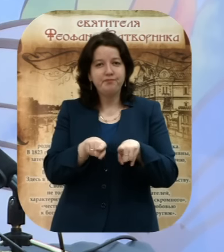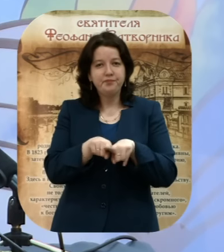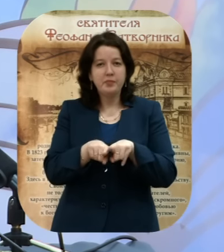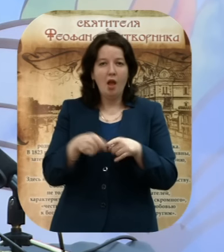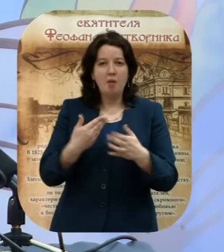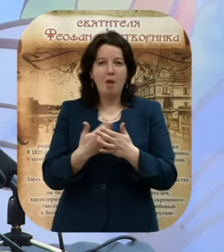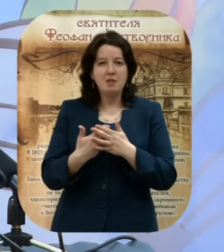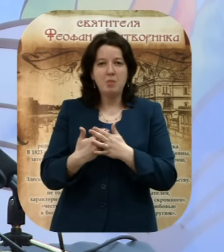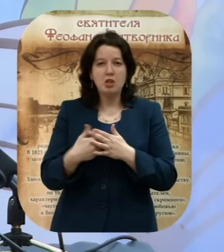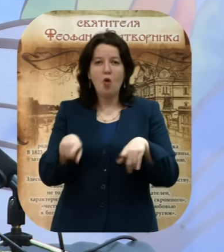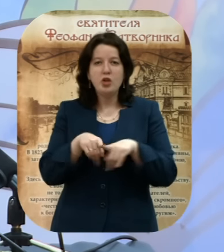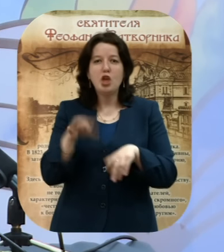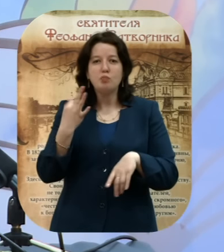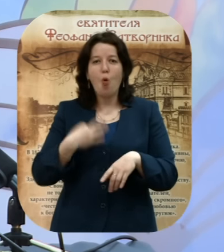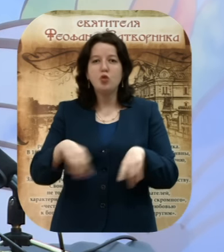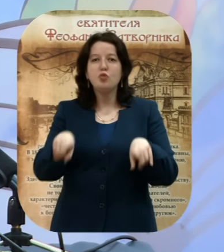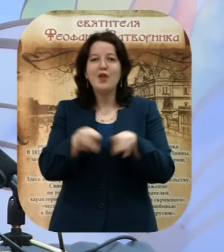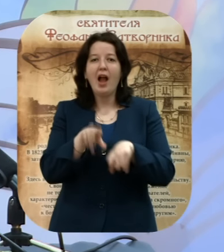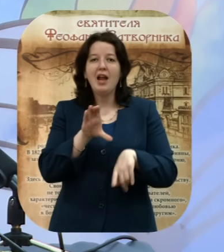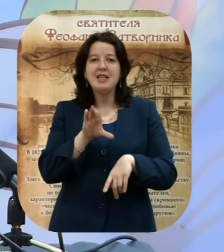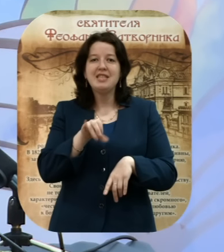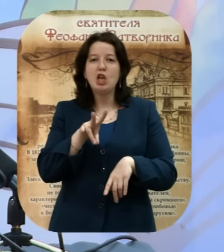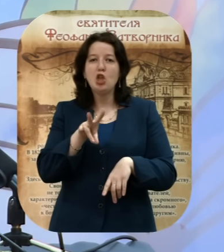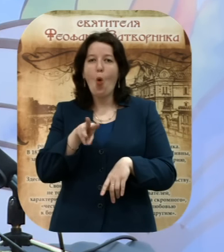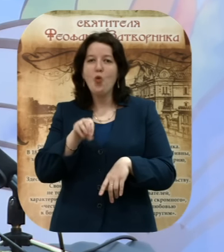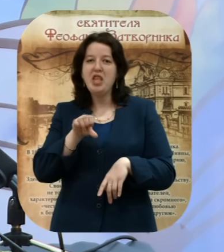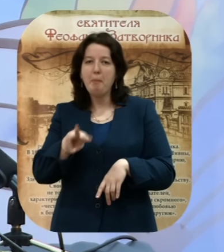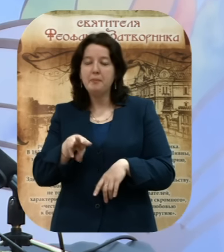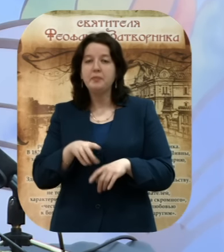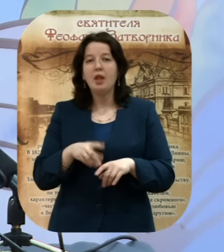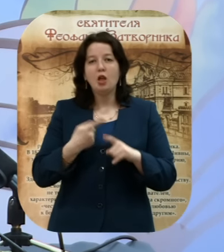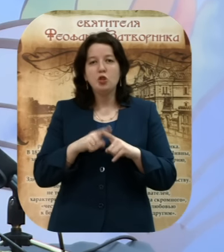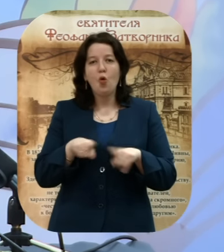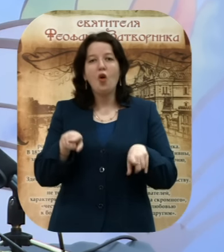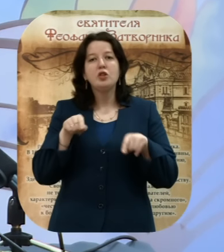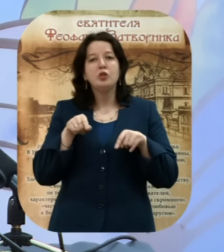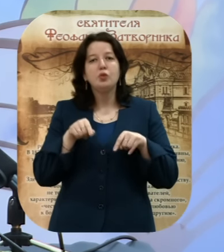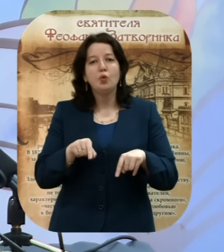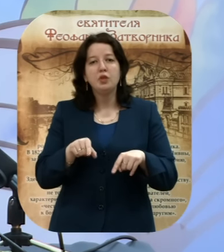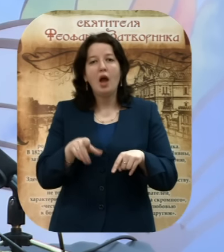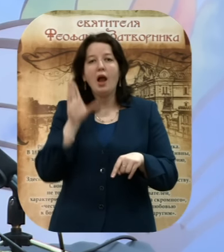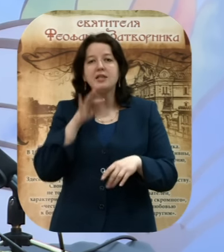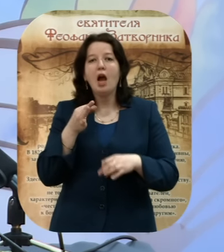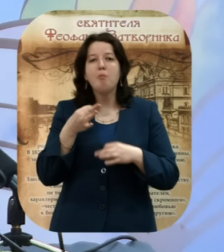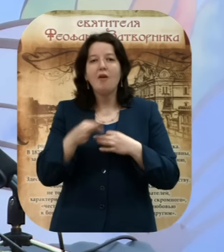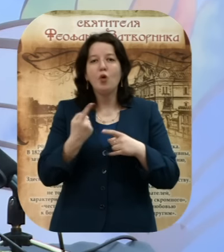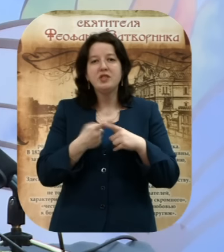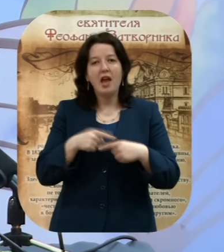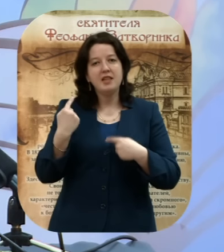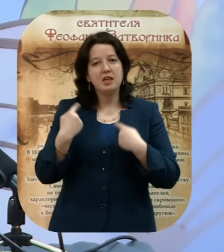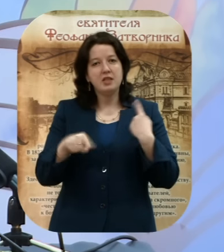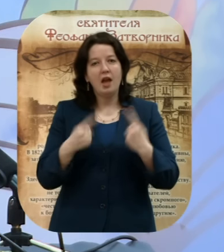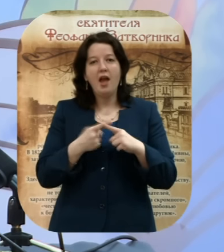синонимичные. Но здесь как раз, когда вот проводится это развлечение, то это имеет